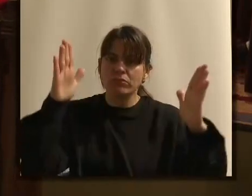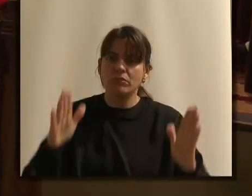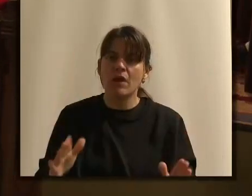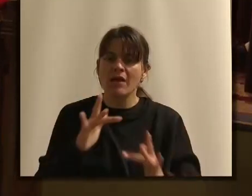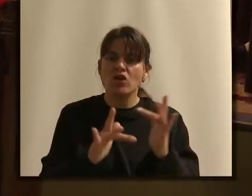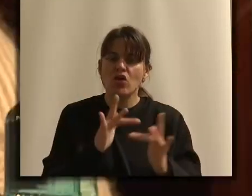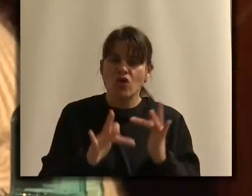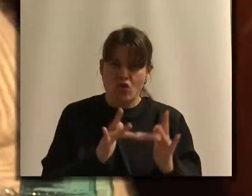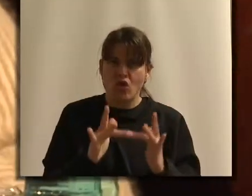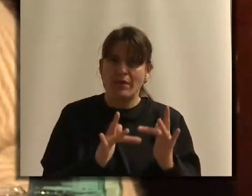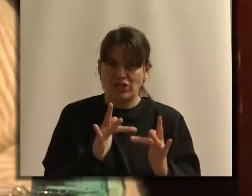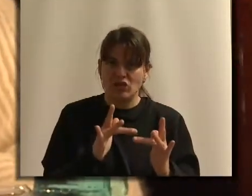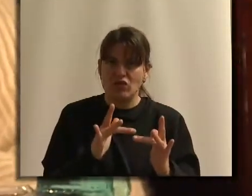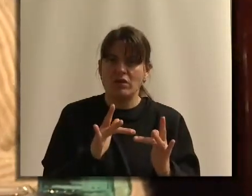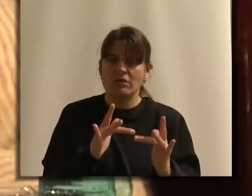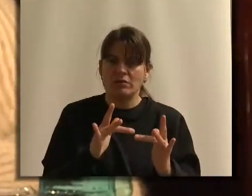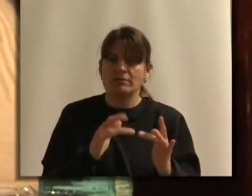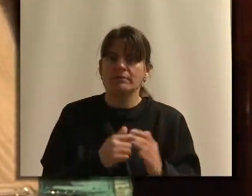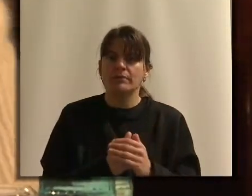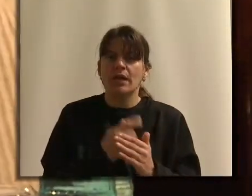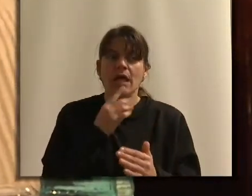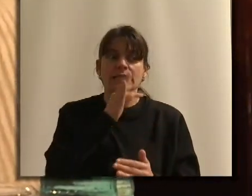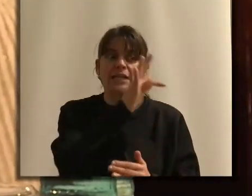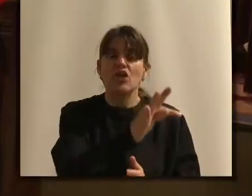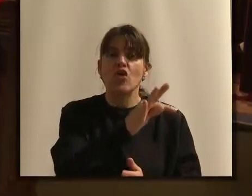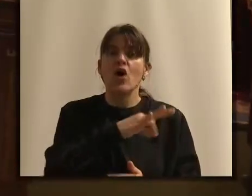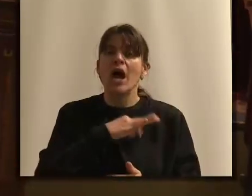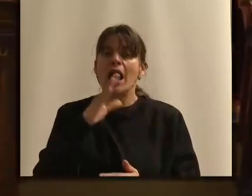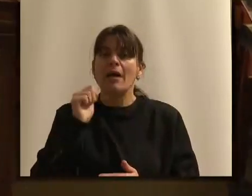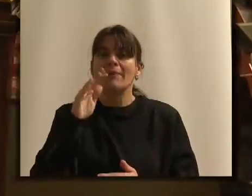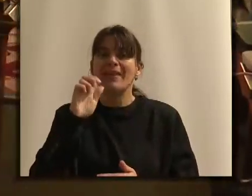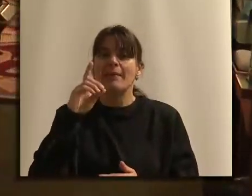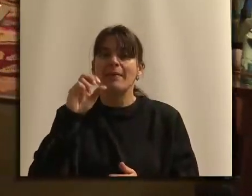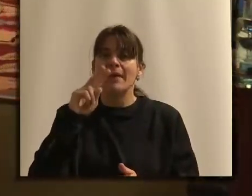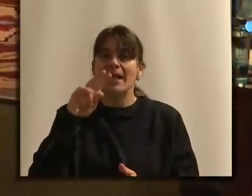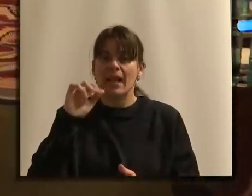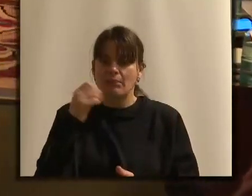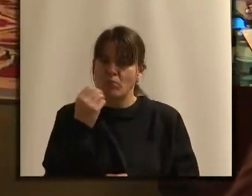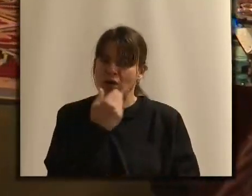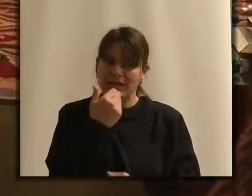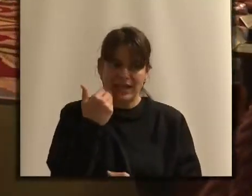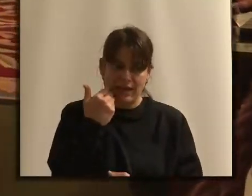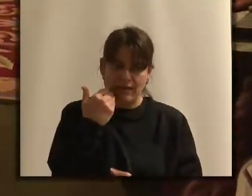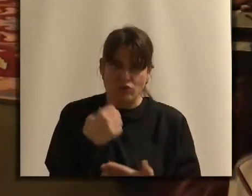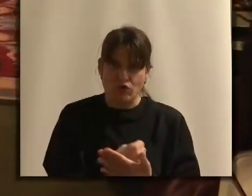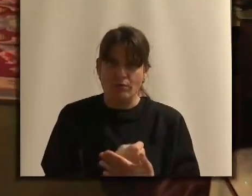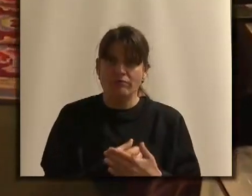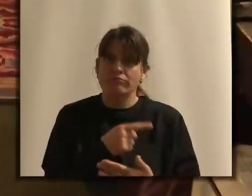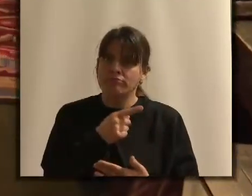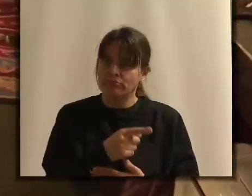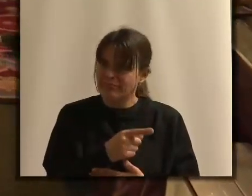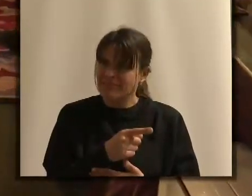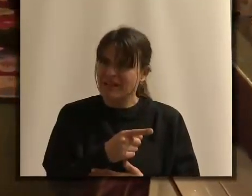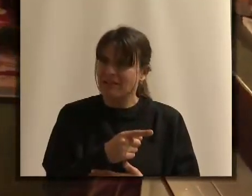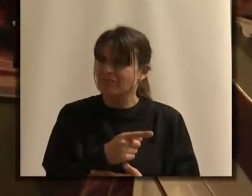Bressol Centfora. Senyor Soldevila. Gràcies, alcaldessa. Bona tarda a tothom. Aquest és el enèsim, bueno,